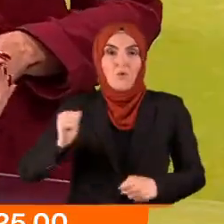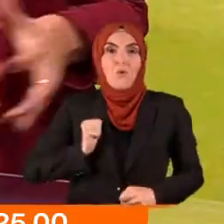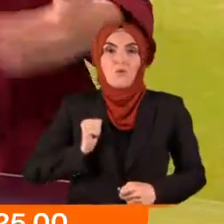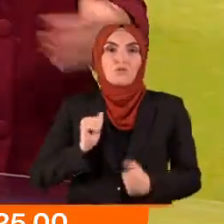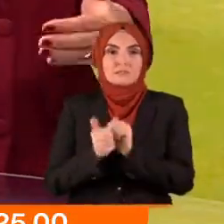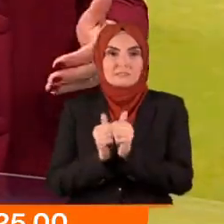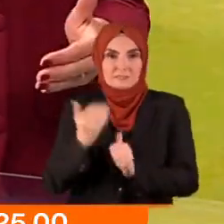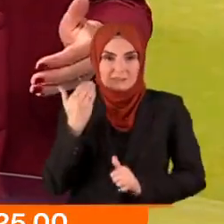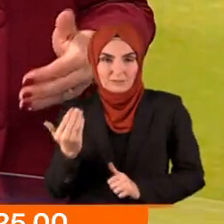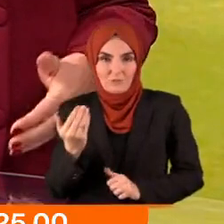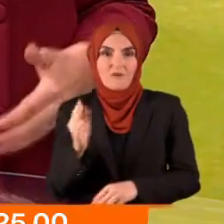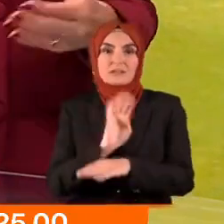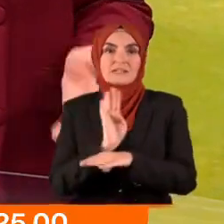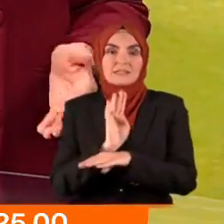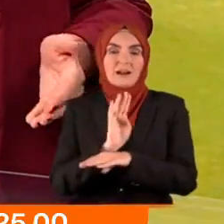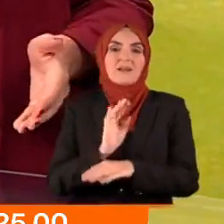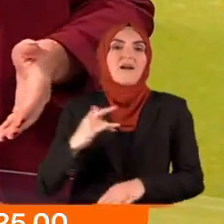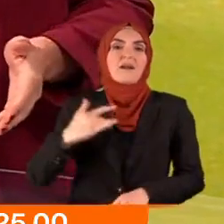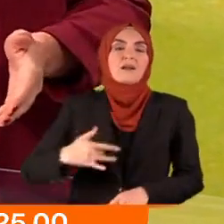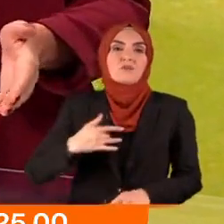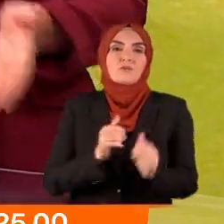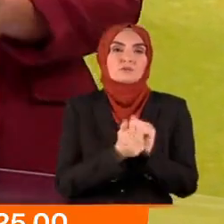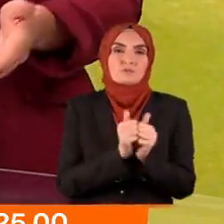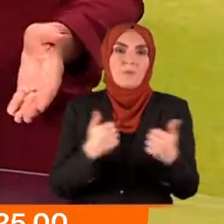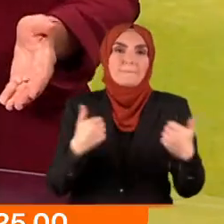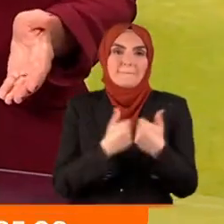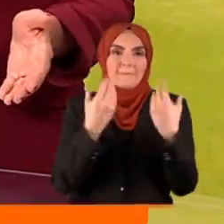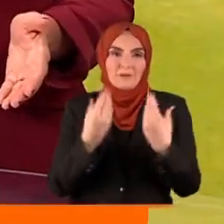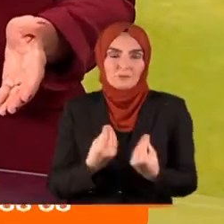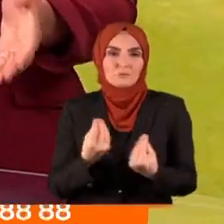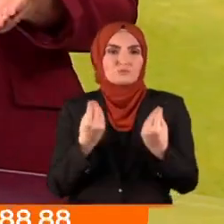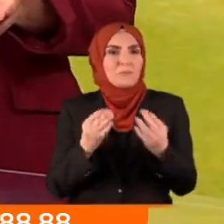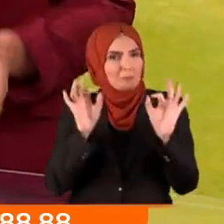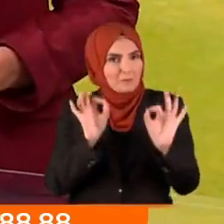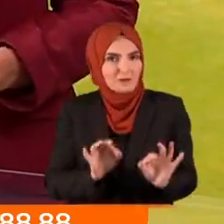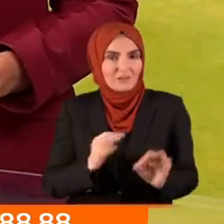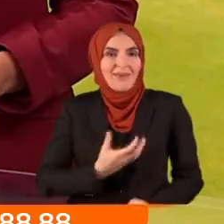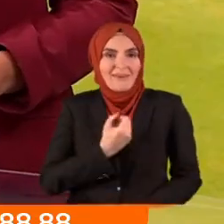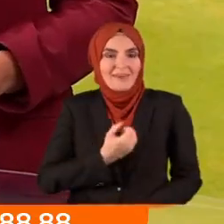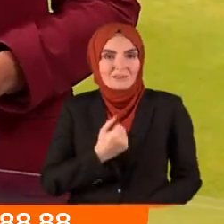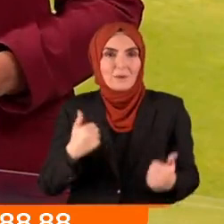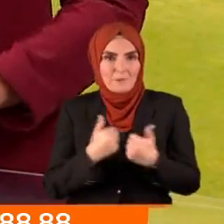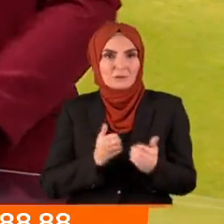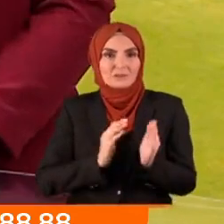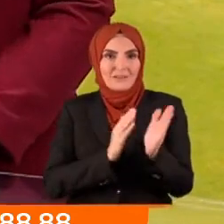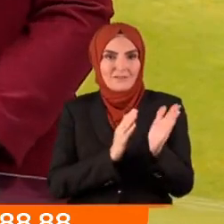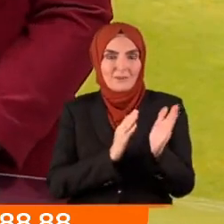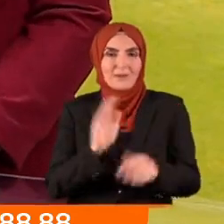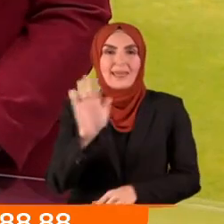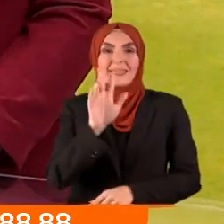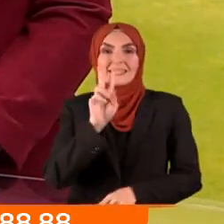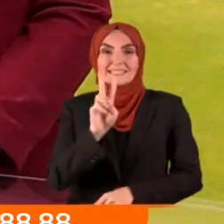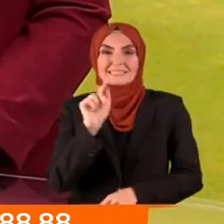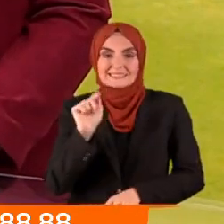Spor takımları karşı karşıya geldi. Her şey güzel başladı. Maç heyecanla devam ediyordu. Ta ki 52. dakikaya